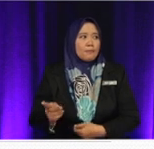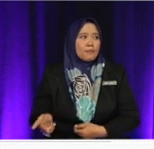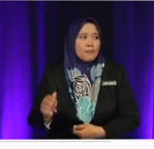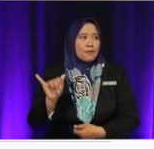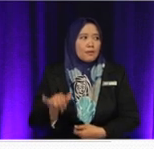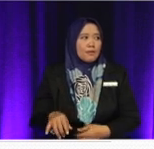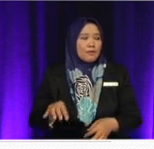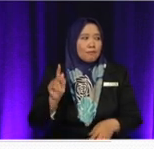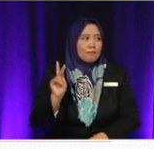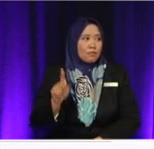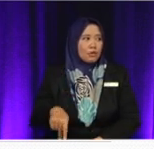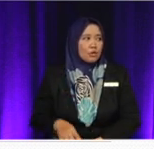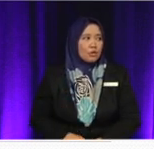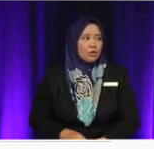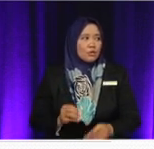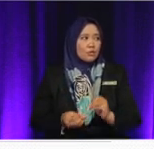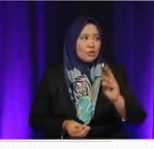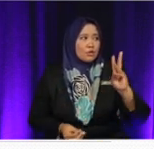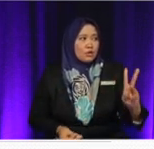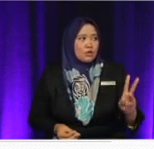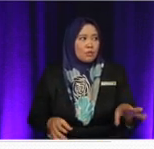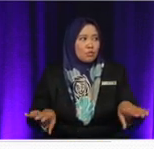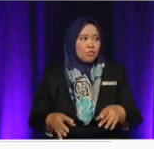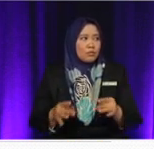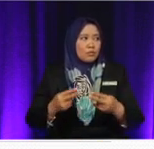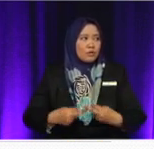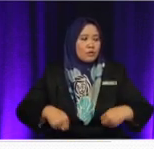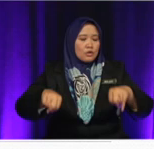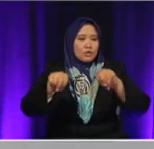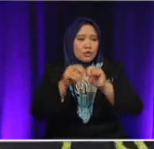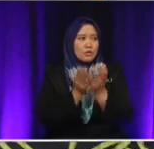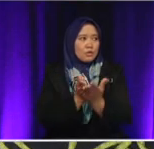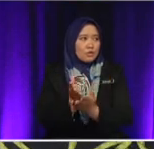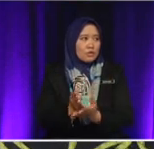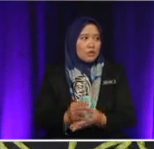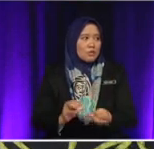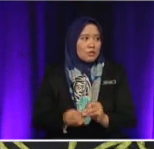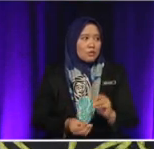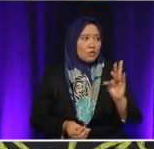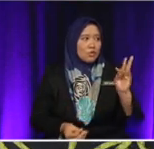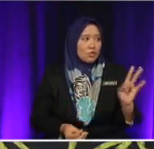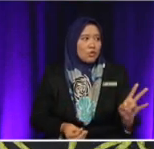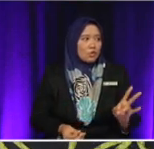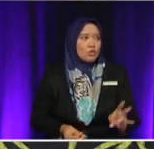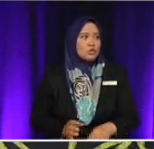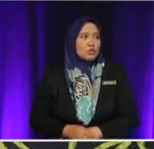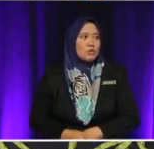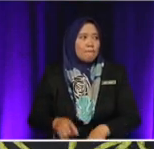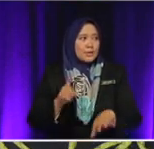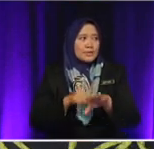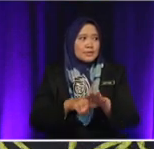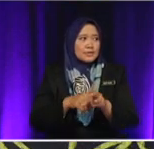ketujuh, masa bekerja tidak diganggu oleh perkara-perkara peribadi. Okey, ini antara 7 tips pengurusan